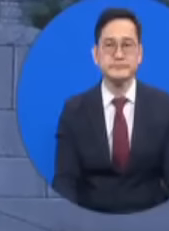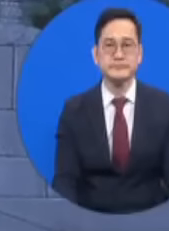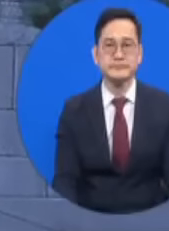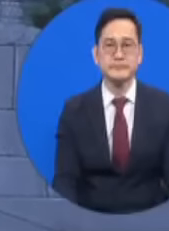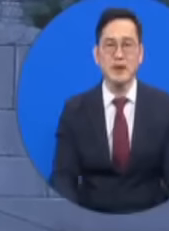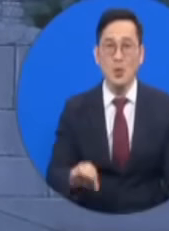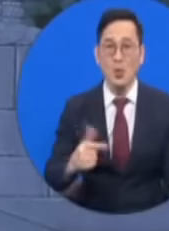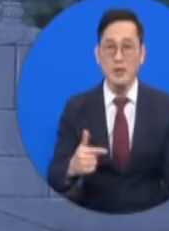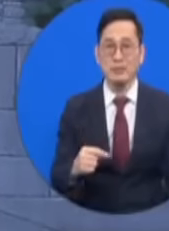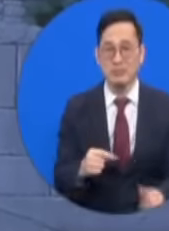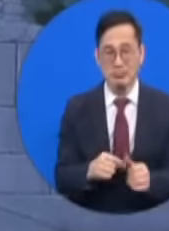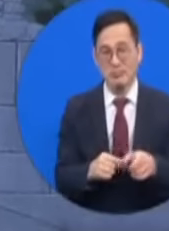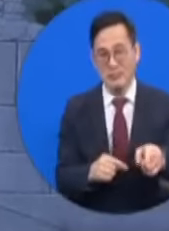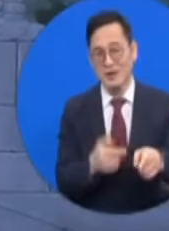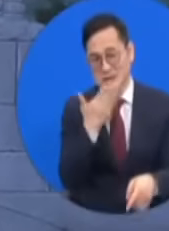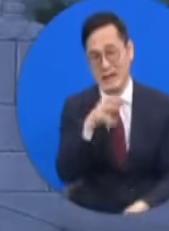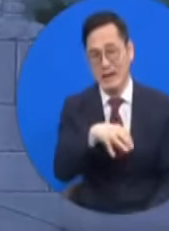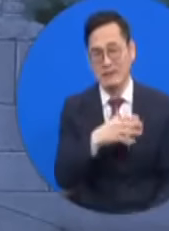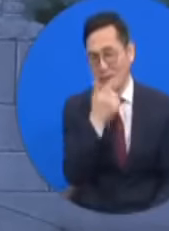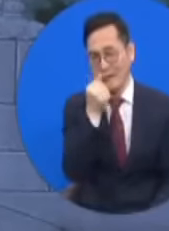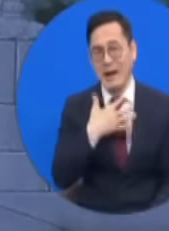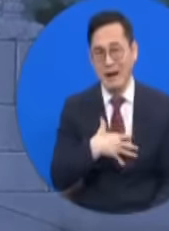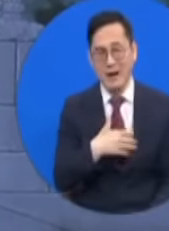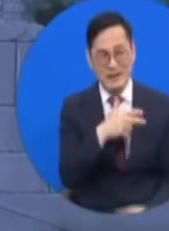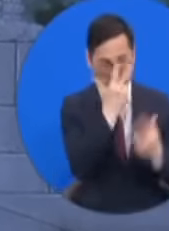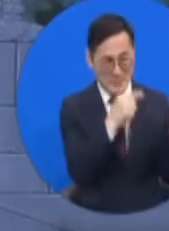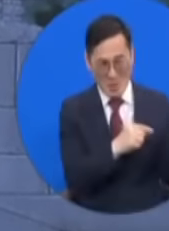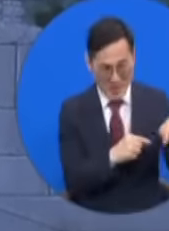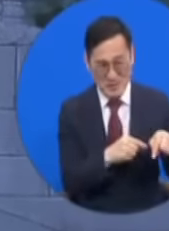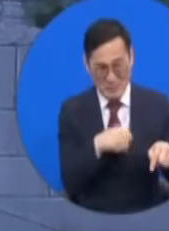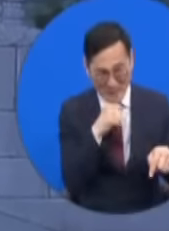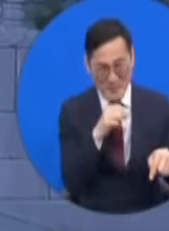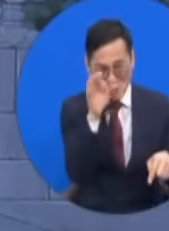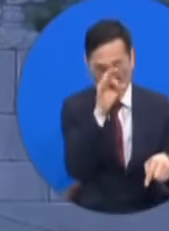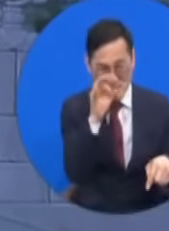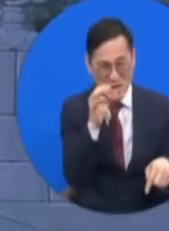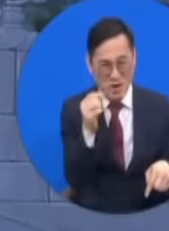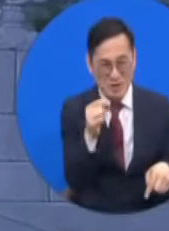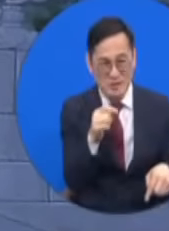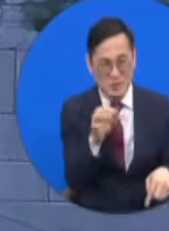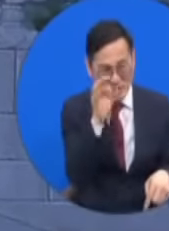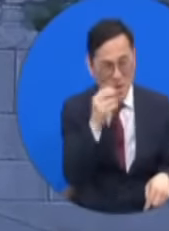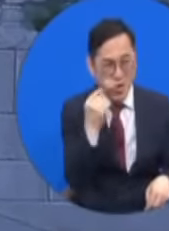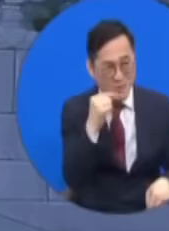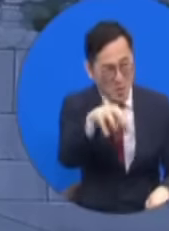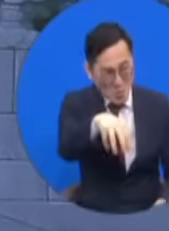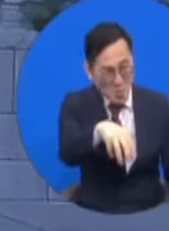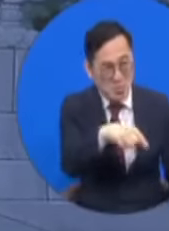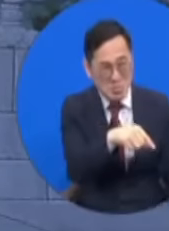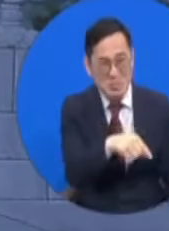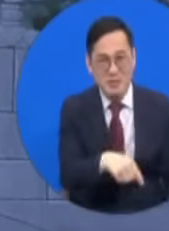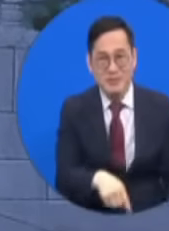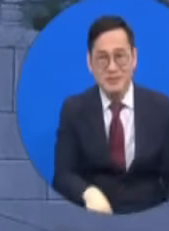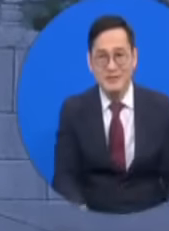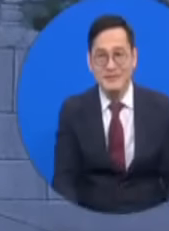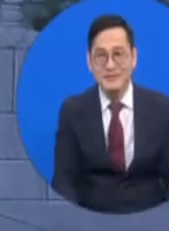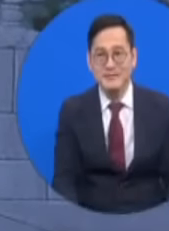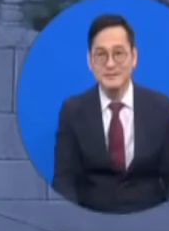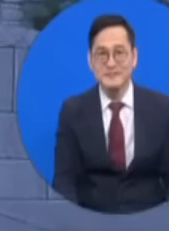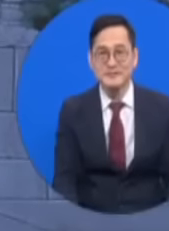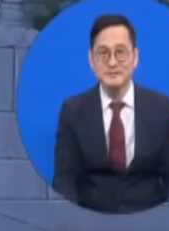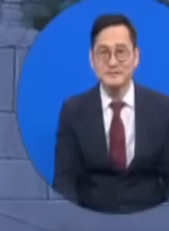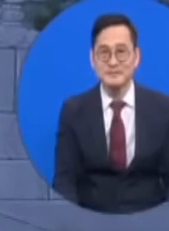아, 원희룡 후보는 이거 나 아는 식당이다, 단골이다 라고 찾아간 건데 뭔가 좀 그 삼겹살 사르르